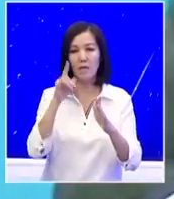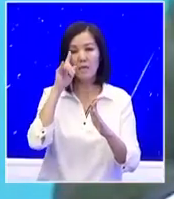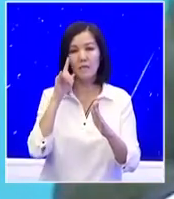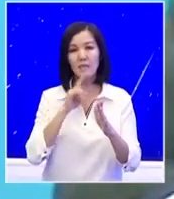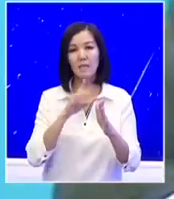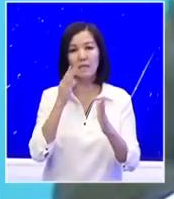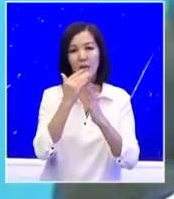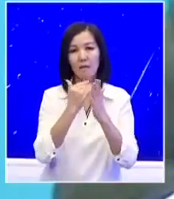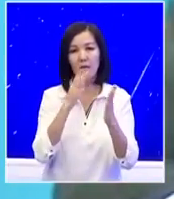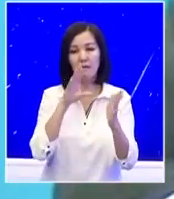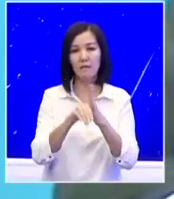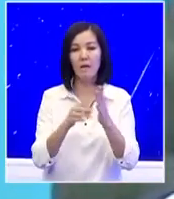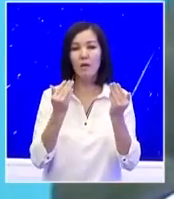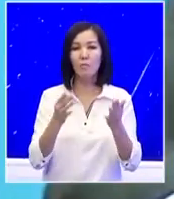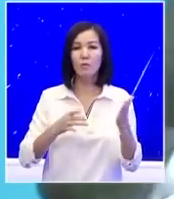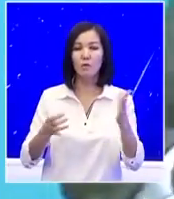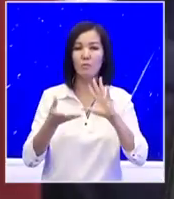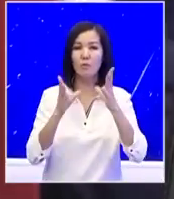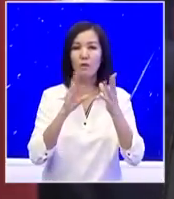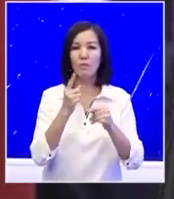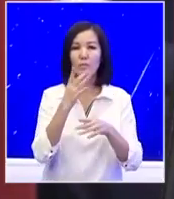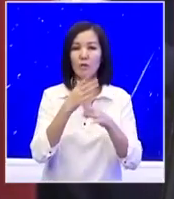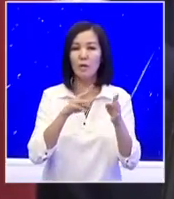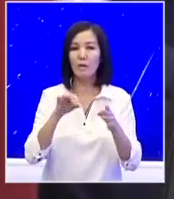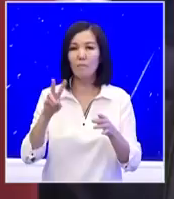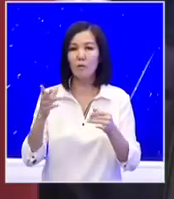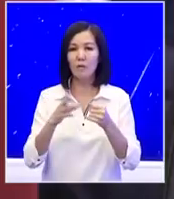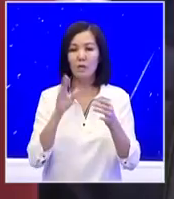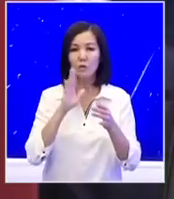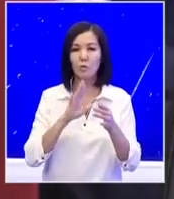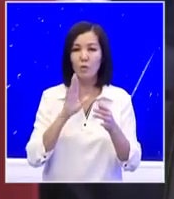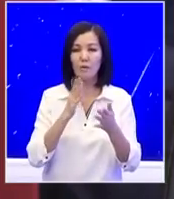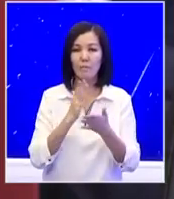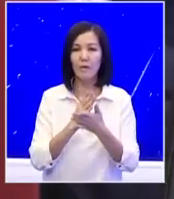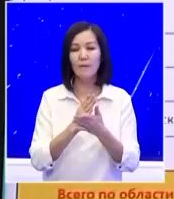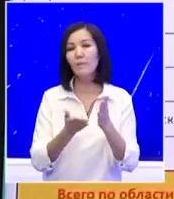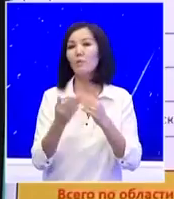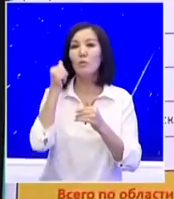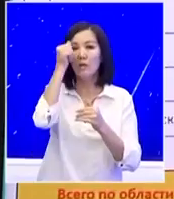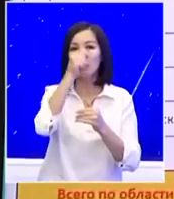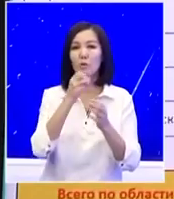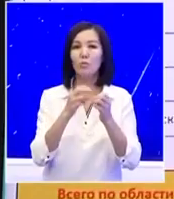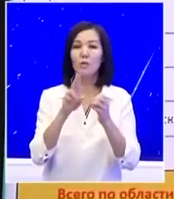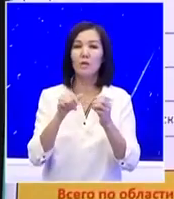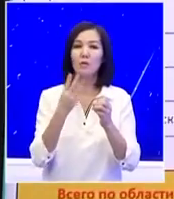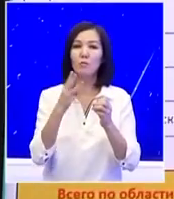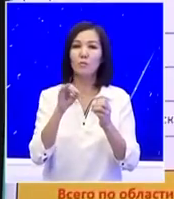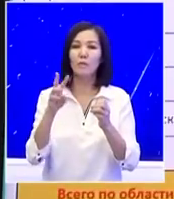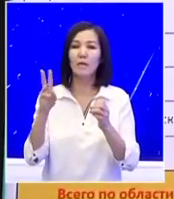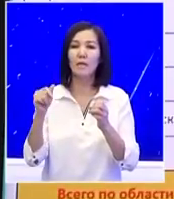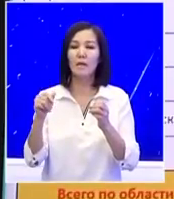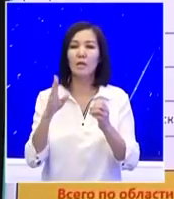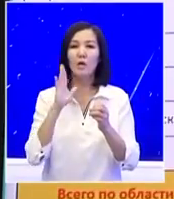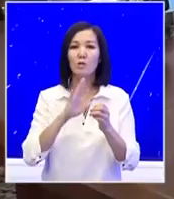айтты. Мәселен, бүгінге республикада 1,5 миллион гектар суармалы жер бар. Өткен жылы оған 12,3 миллиард текше метр